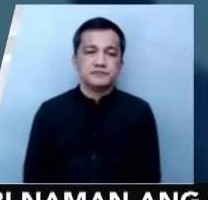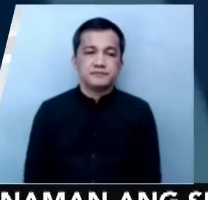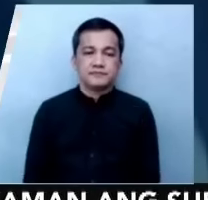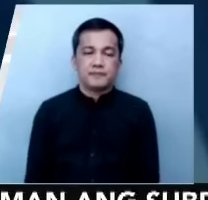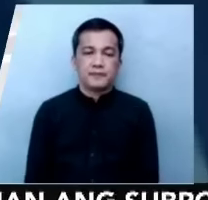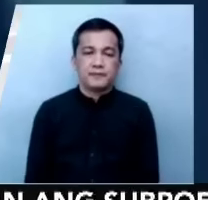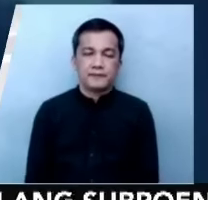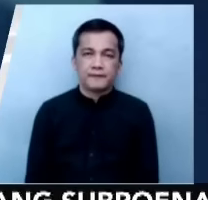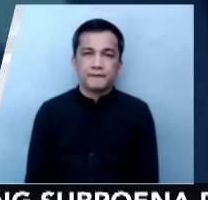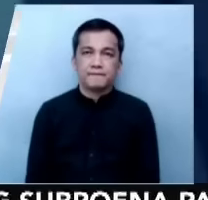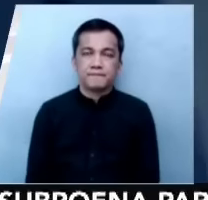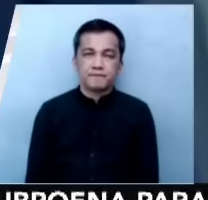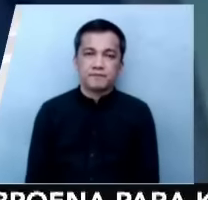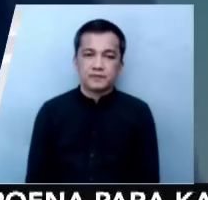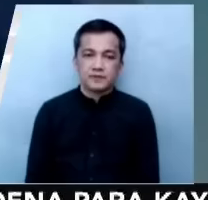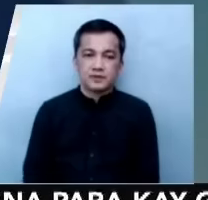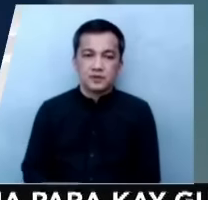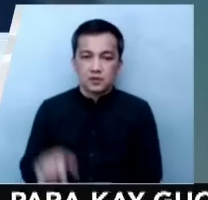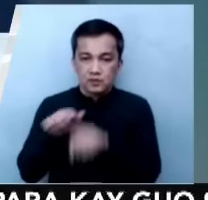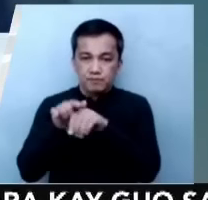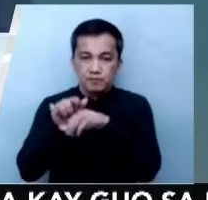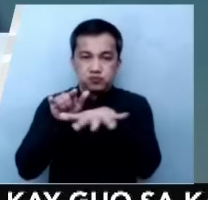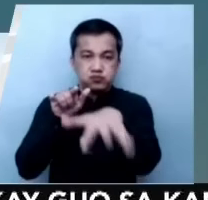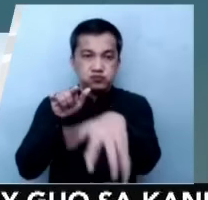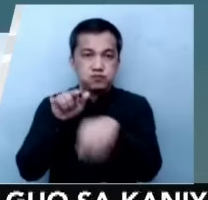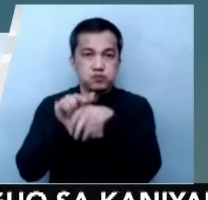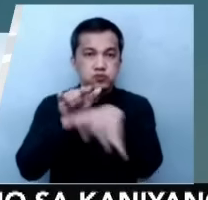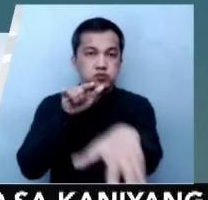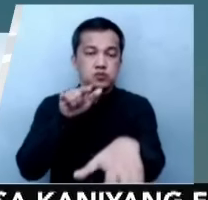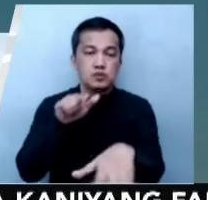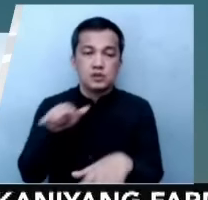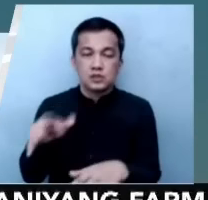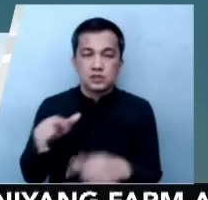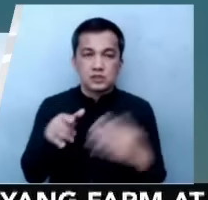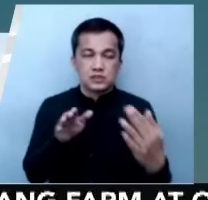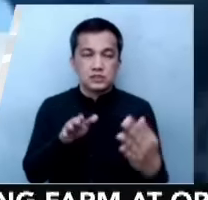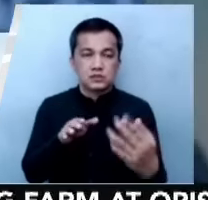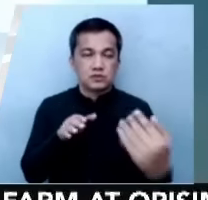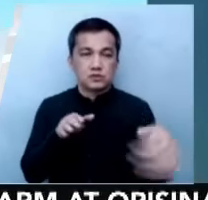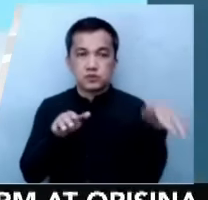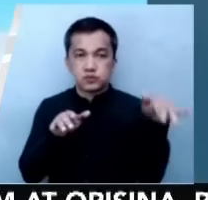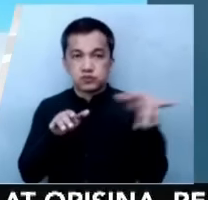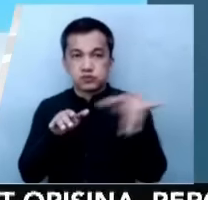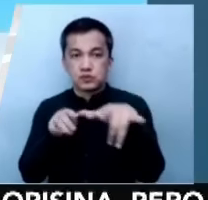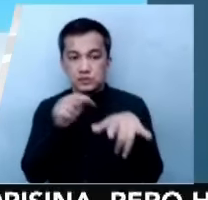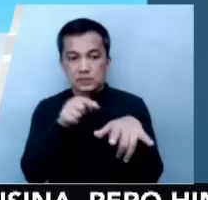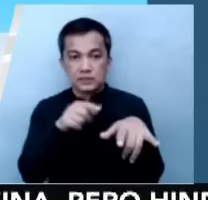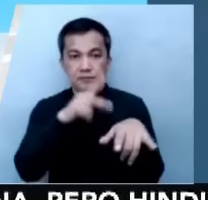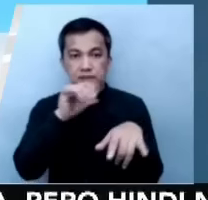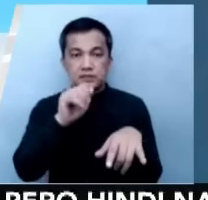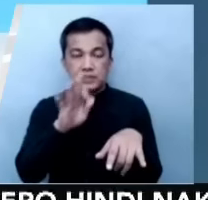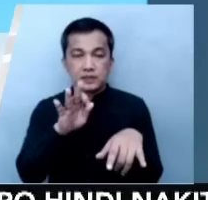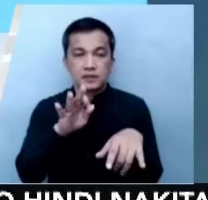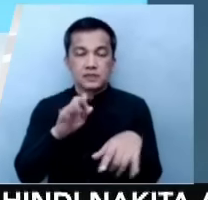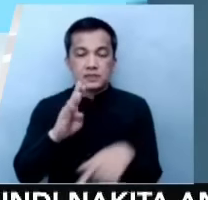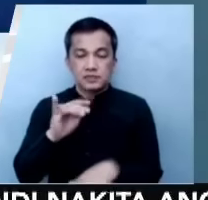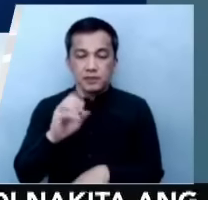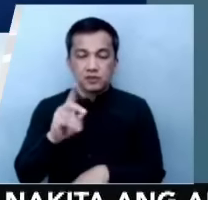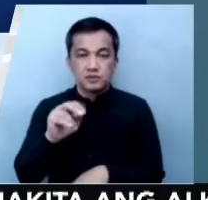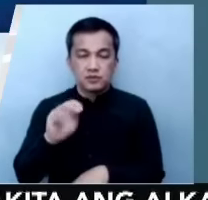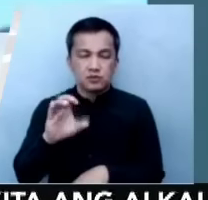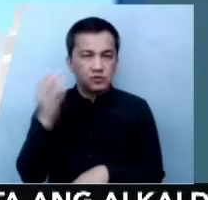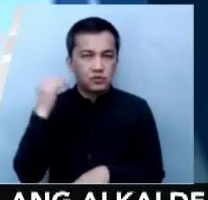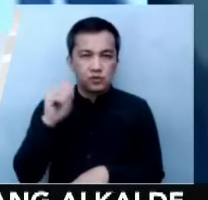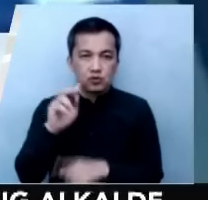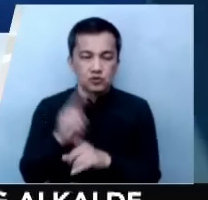Ang pagpapakawala ng flares ng China fighter jet sa harap ng patrol aircraft ng Philippine Air Force sa Bajo de Masinloc nitong August 8, formal